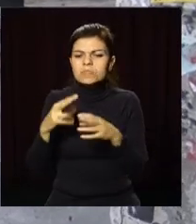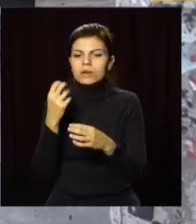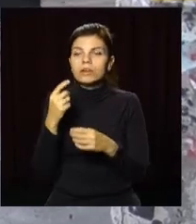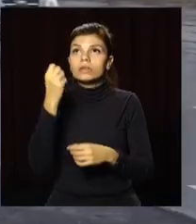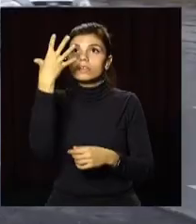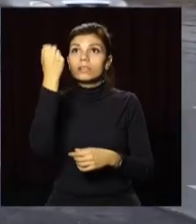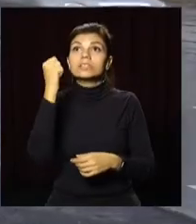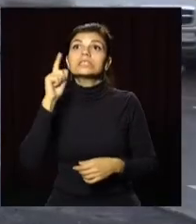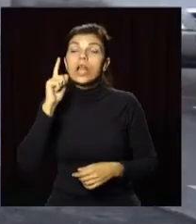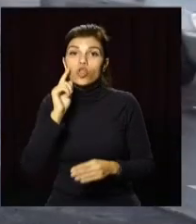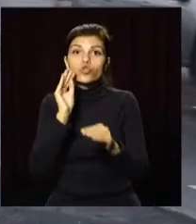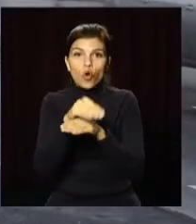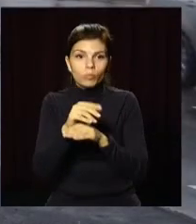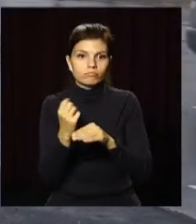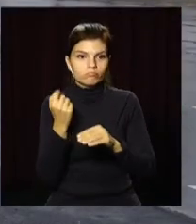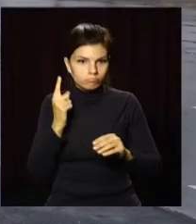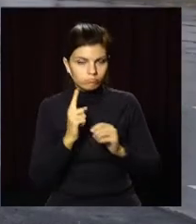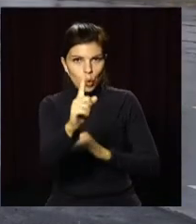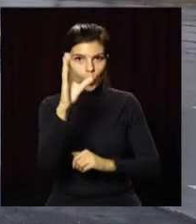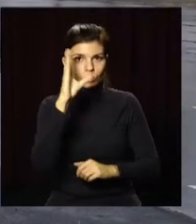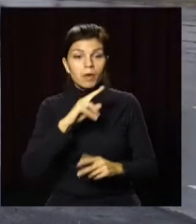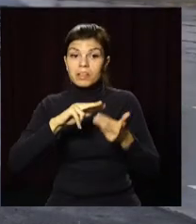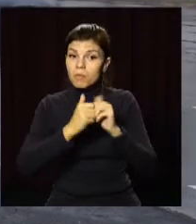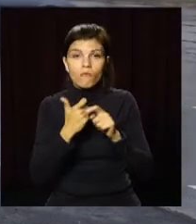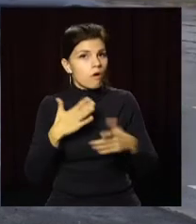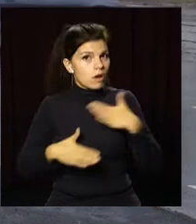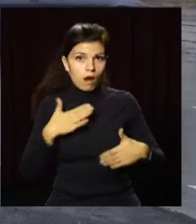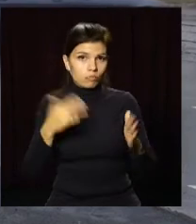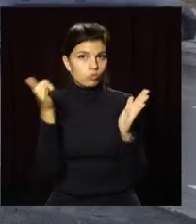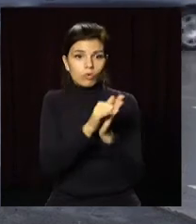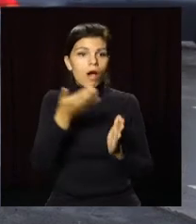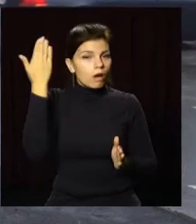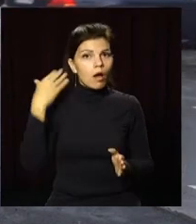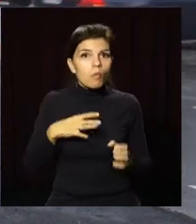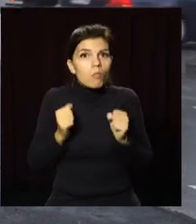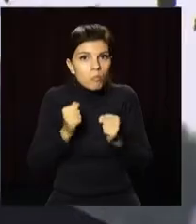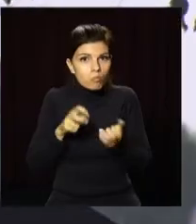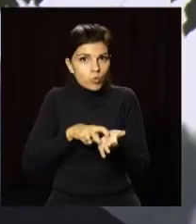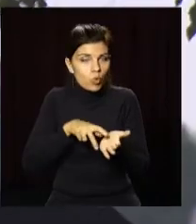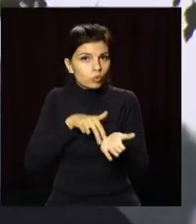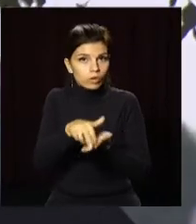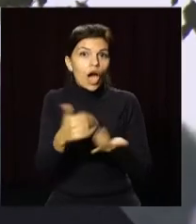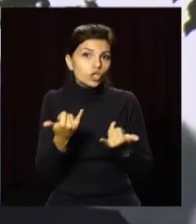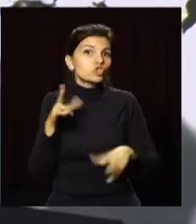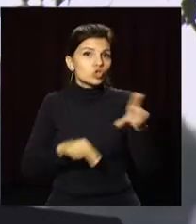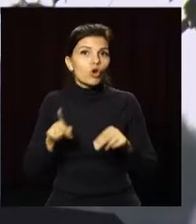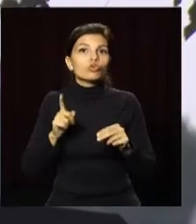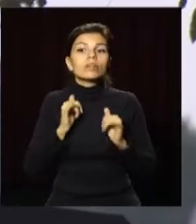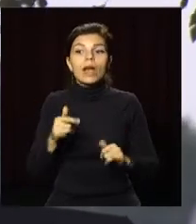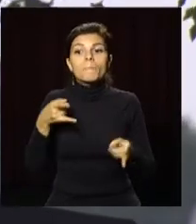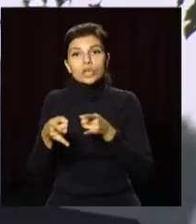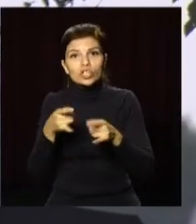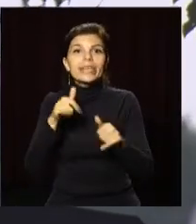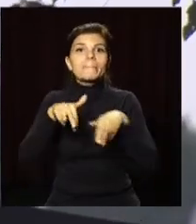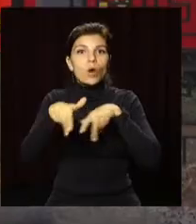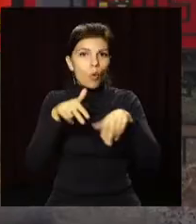ему зеленый свет. Кам'янчани радіють новому світлофору. Кажуть, раніше перетинали цю вулицю з острахом. Тепер сподіваються, що рух як для